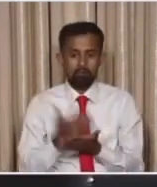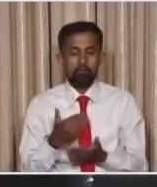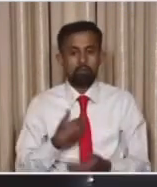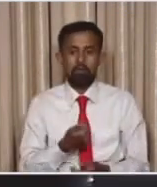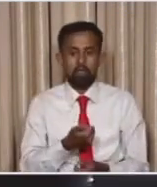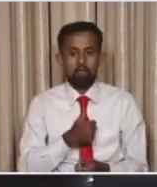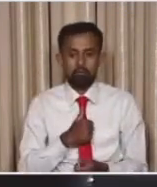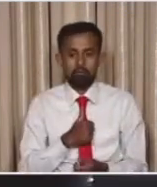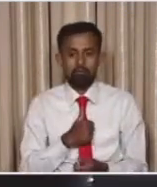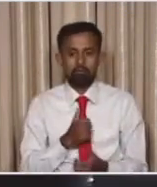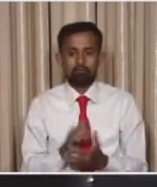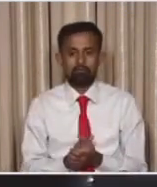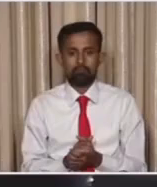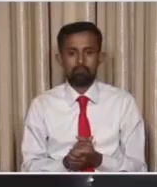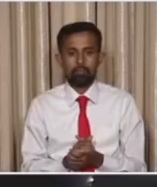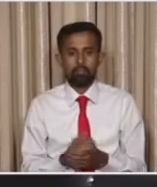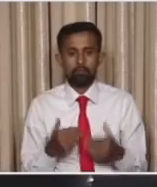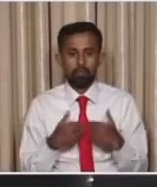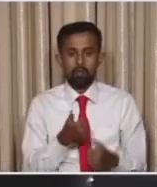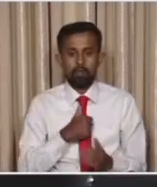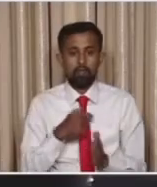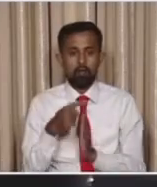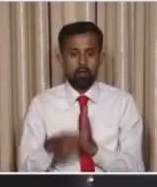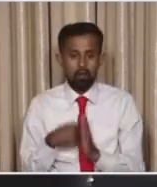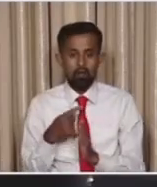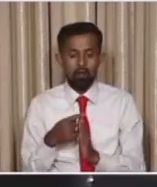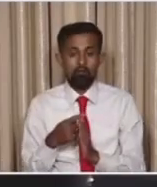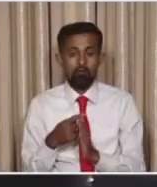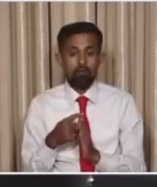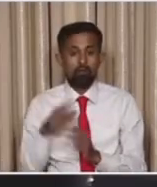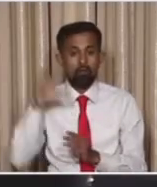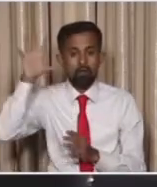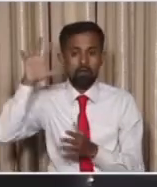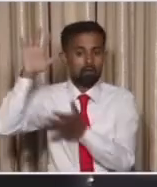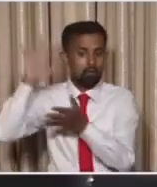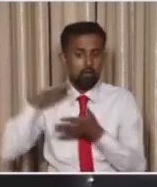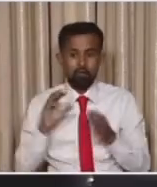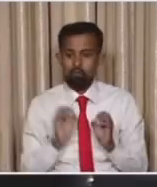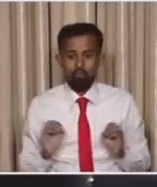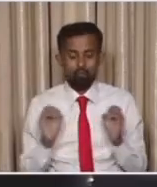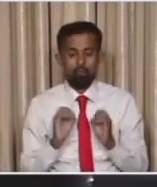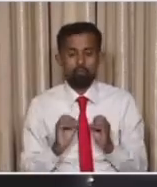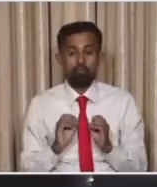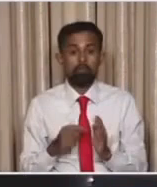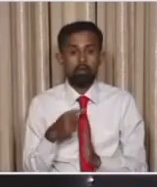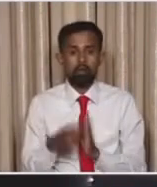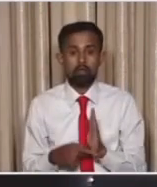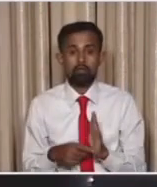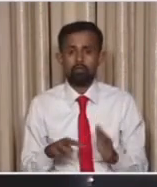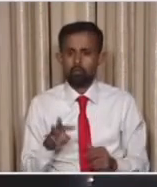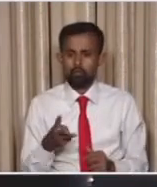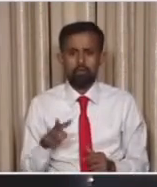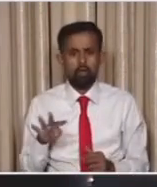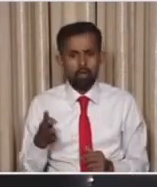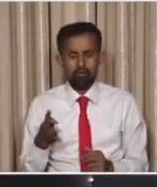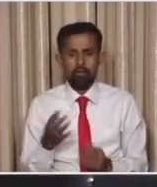කැමතියි. මම කැමතියි ලංකාවට කිසිම රටකින් ගෙනල්ලා ඉන්නේ නැතුව මේක රුපියල් 300ට 400ට